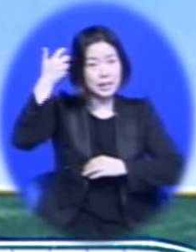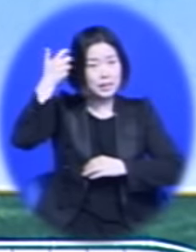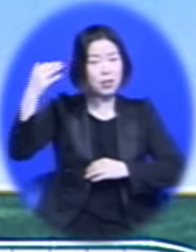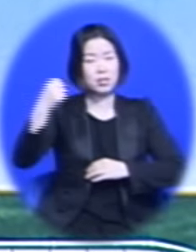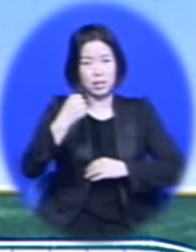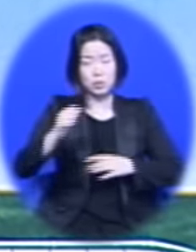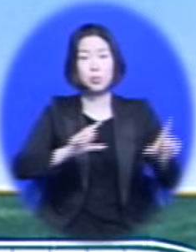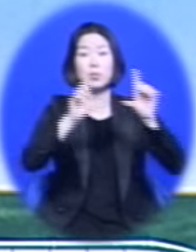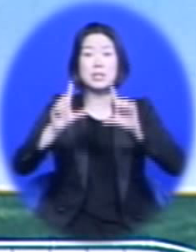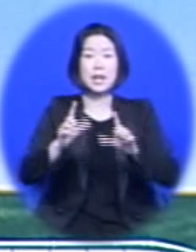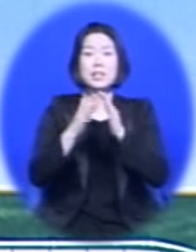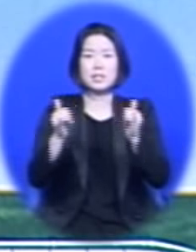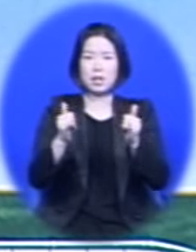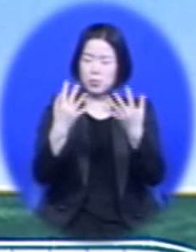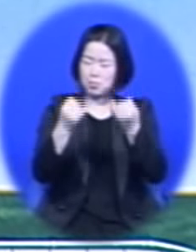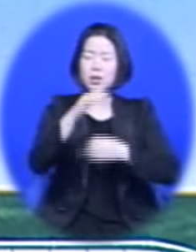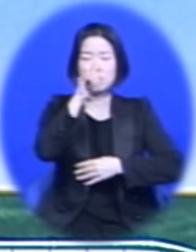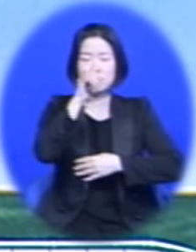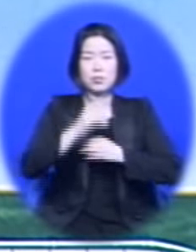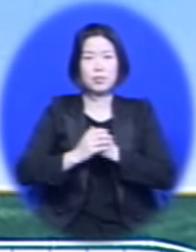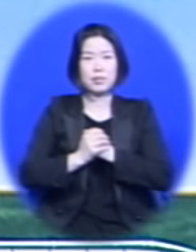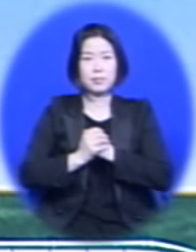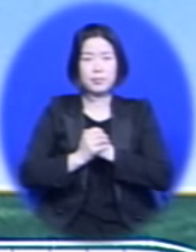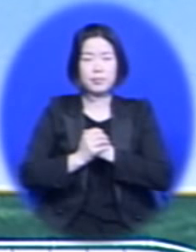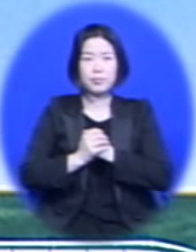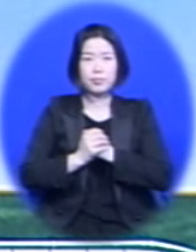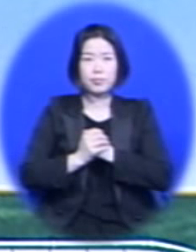사시는 분들이 꽤 있습니다.